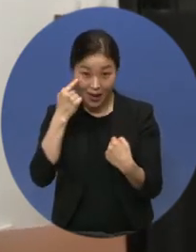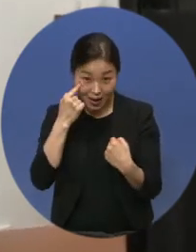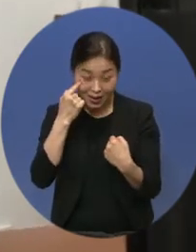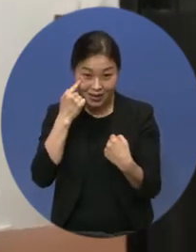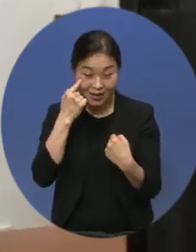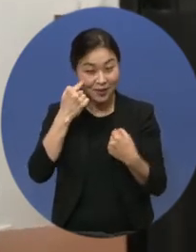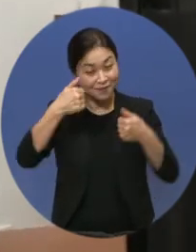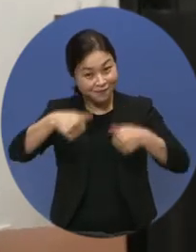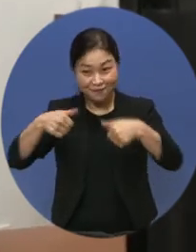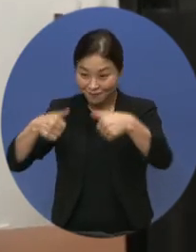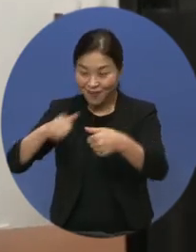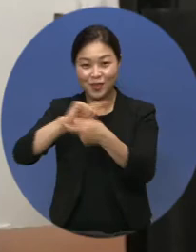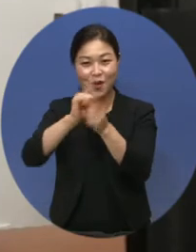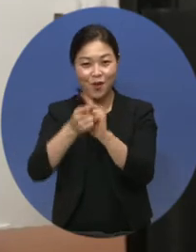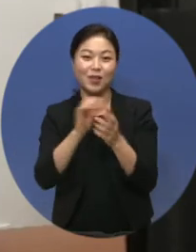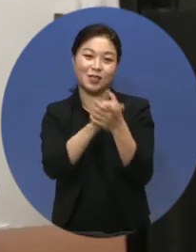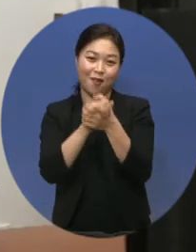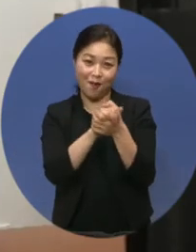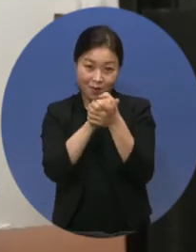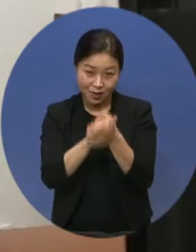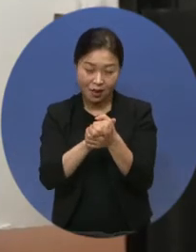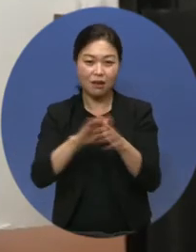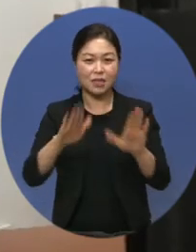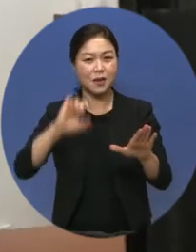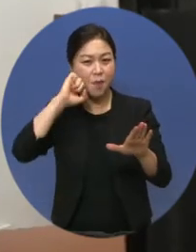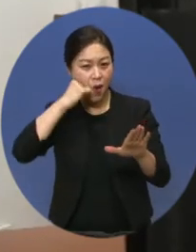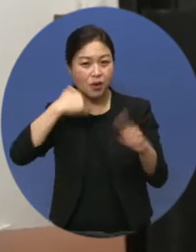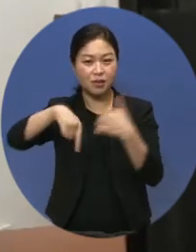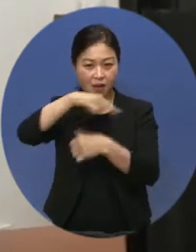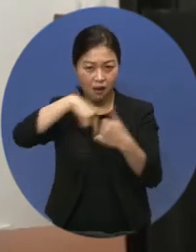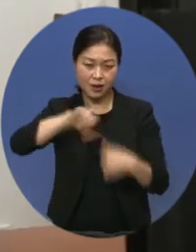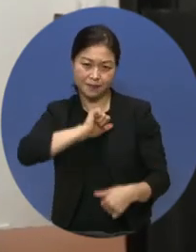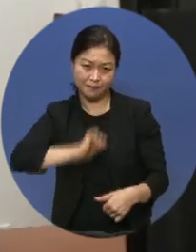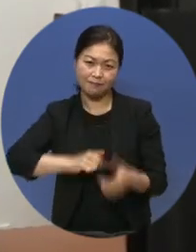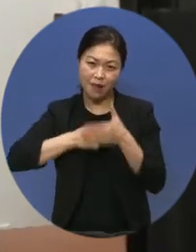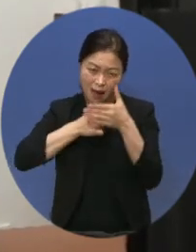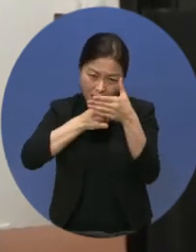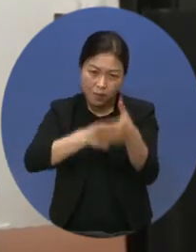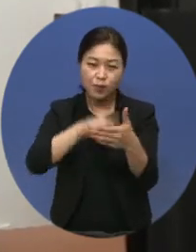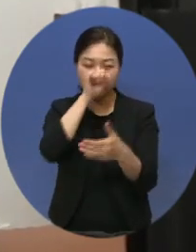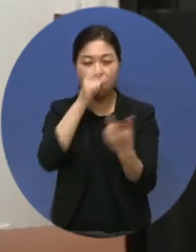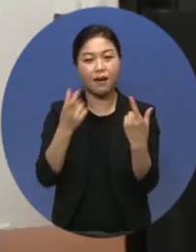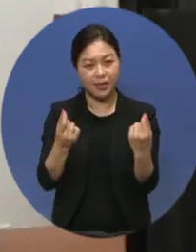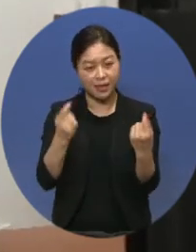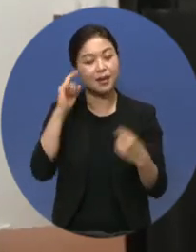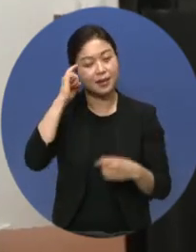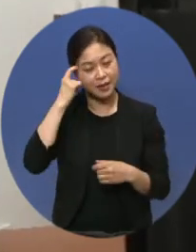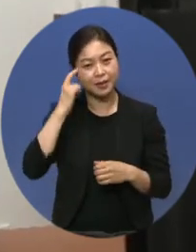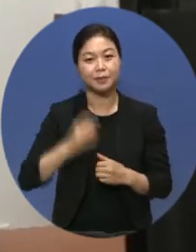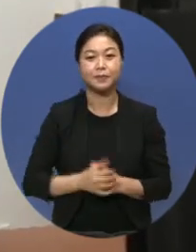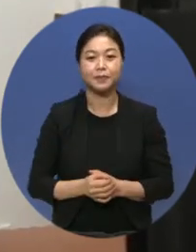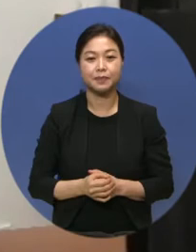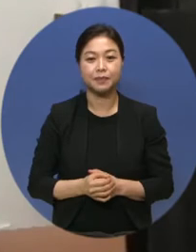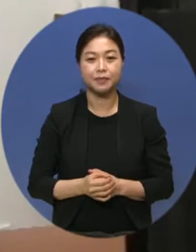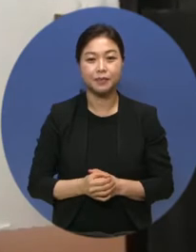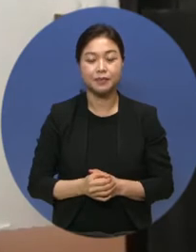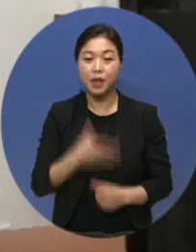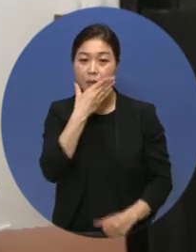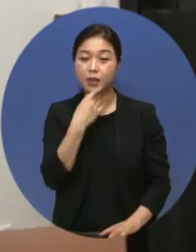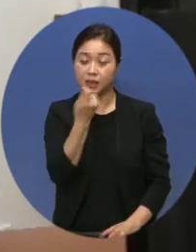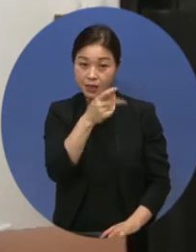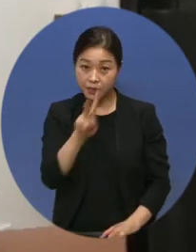정을 나누며 현재의 위기 상황을 소개하는 것이 어떨까 생각합니다. 혹시